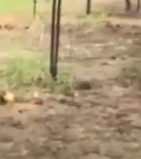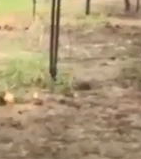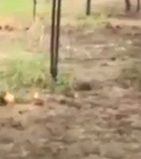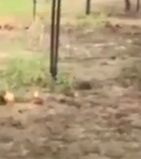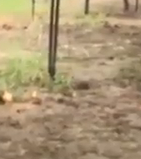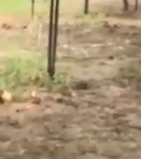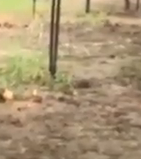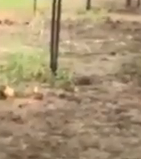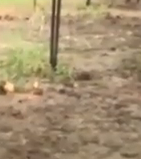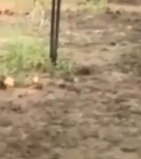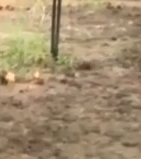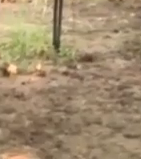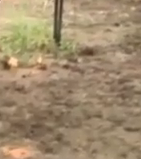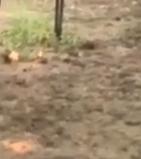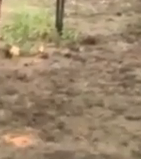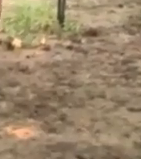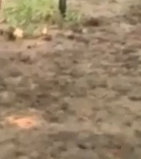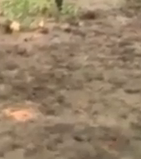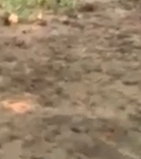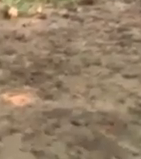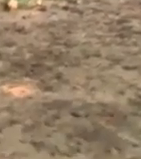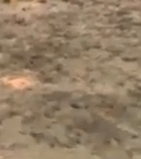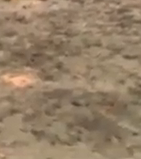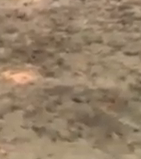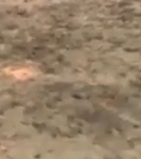せーの、よいしょ。 上手だね。